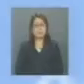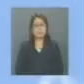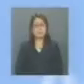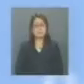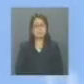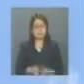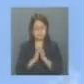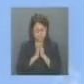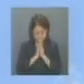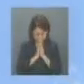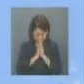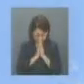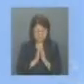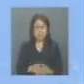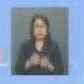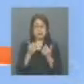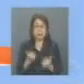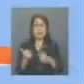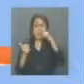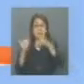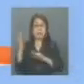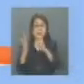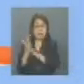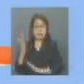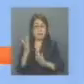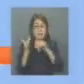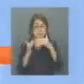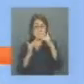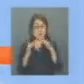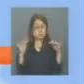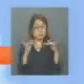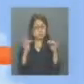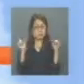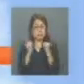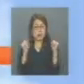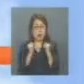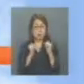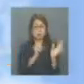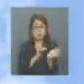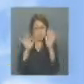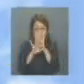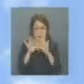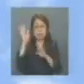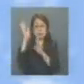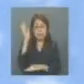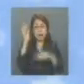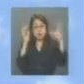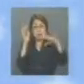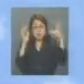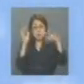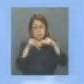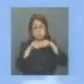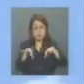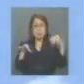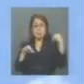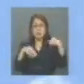สวัสดีค่ะระยะนี้บริเวณประเทศไทยนั้นมีอากาศหนาวเย็นกับมีหมอกในตอนเช้านะคะส่วนภาคใต้นั้นก็ยังคงมีฝนฟ้าคะนองกระจายและมีฝนตก